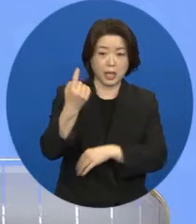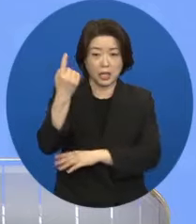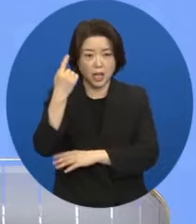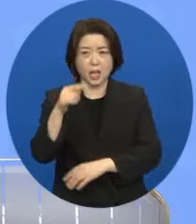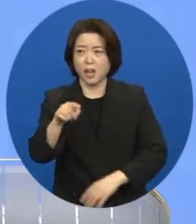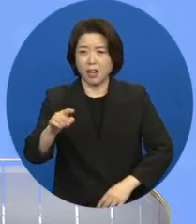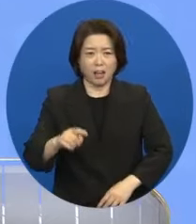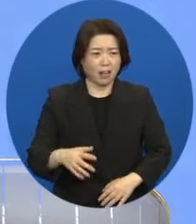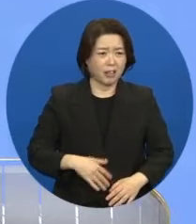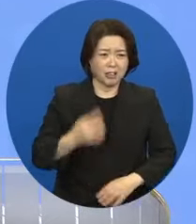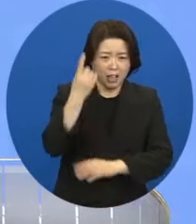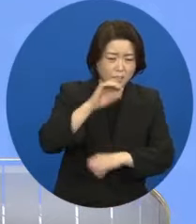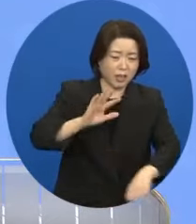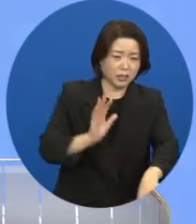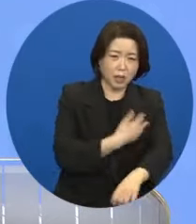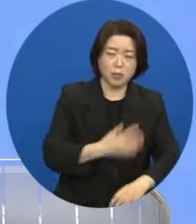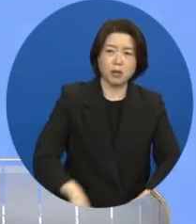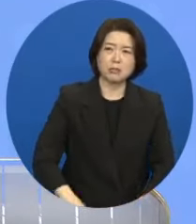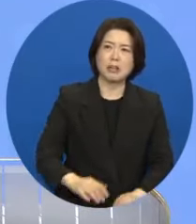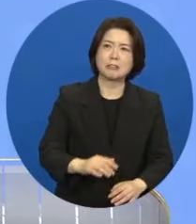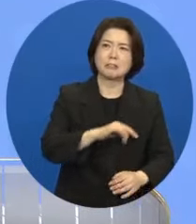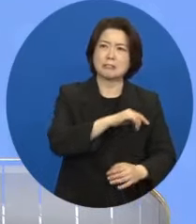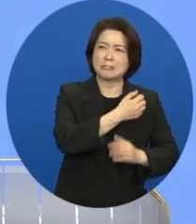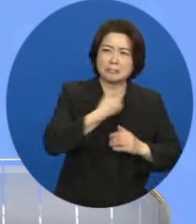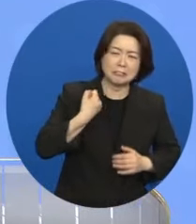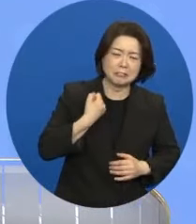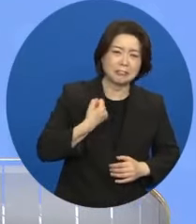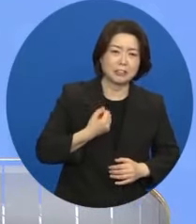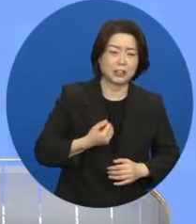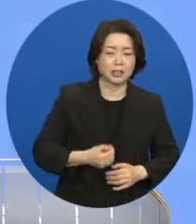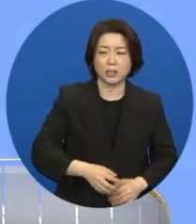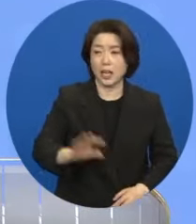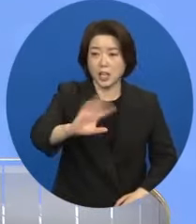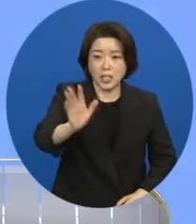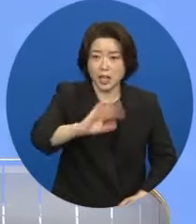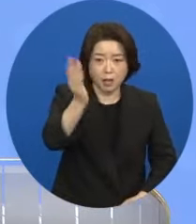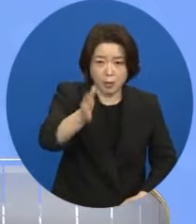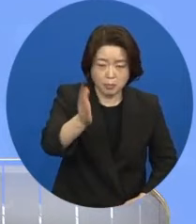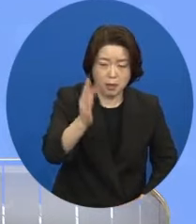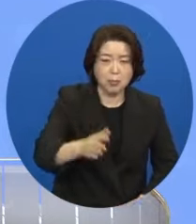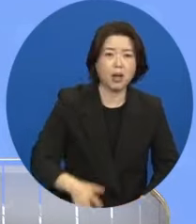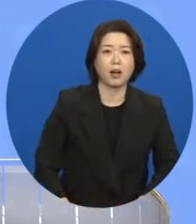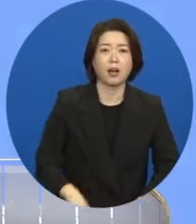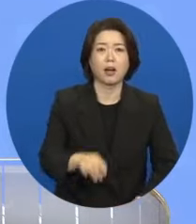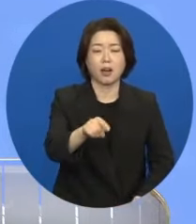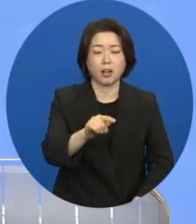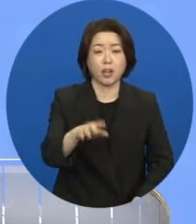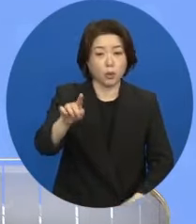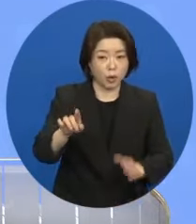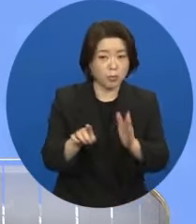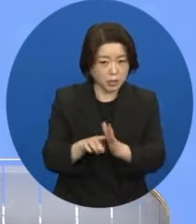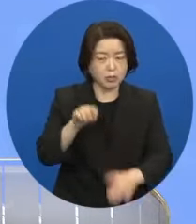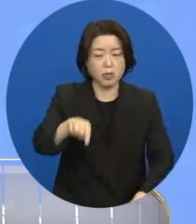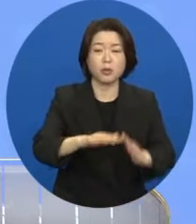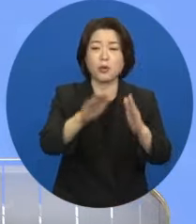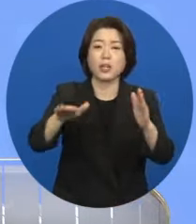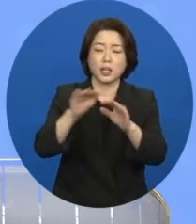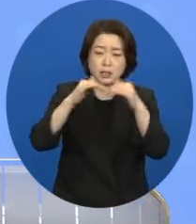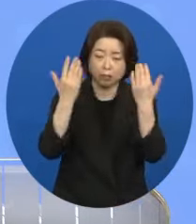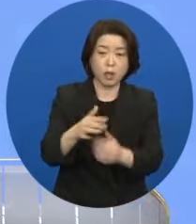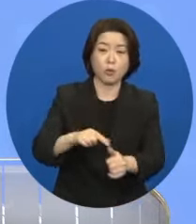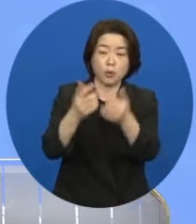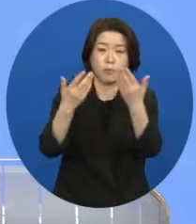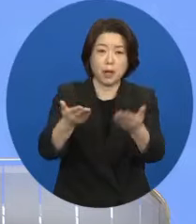하는데 막죠 주 예수를 믿으라 그리하면 너와 내 집이 구원을 얻으리라이 간수의 가정이 다 례를 받고 구원을